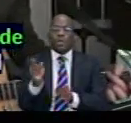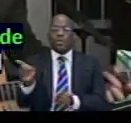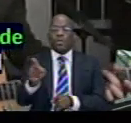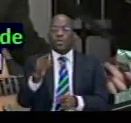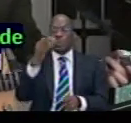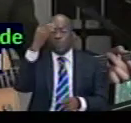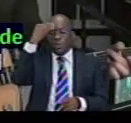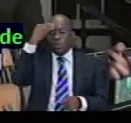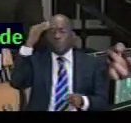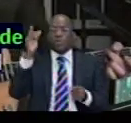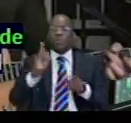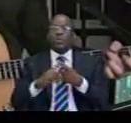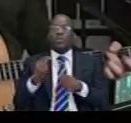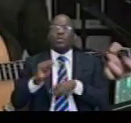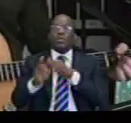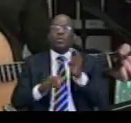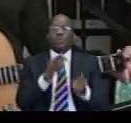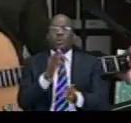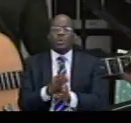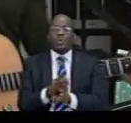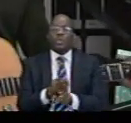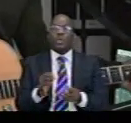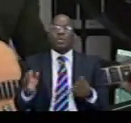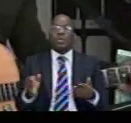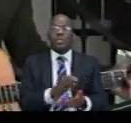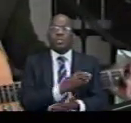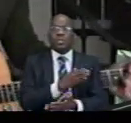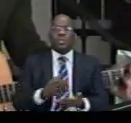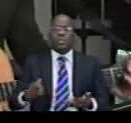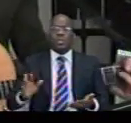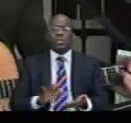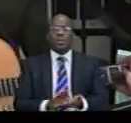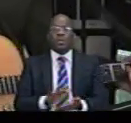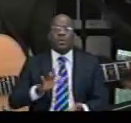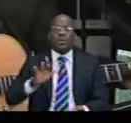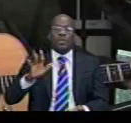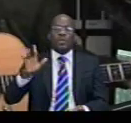au monde, chantant, chantant gloire,